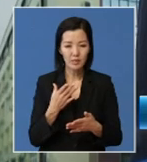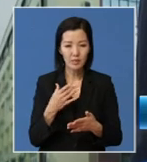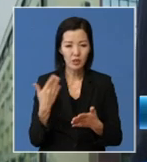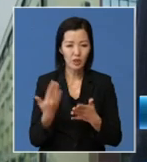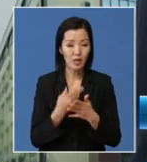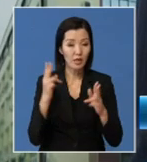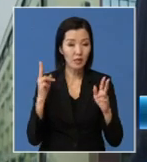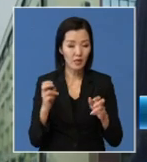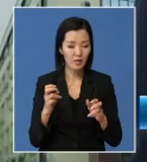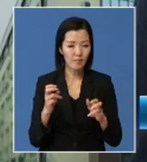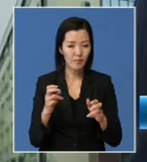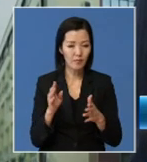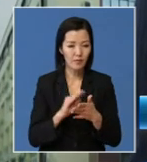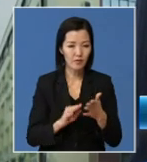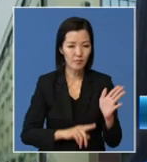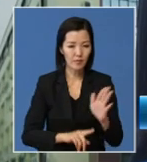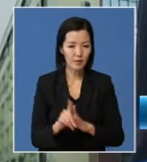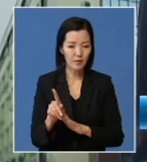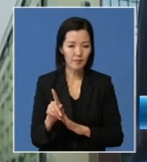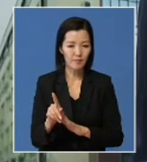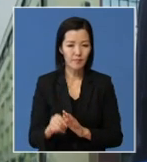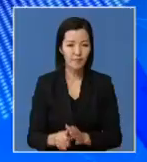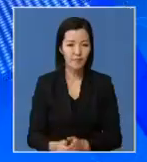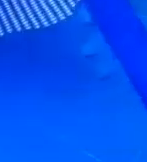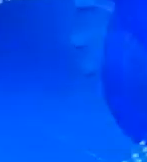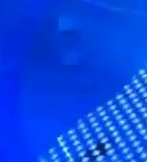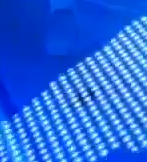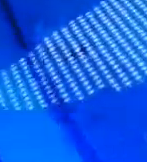мен өзім үшін тың жанрға қалым тартып есептеледі.